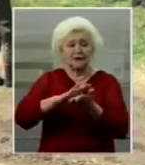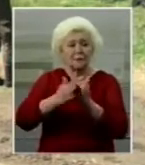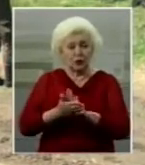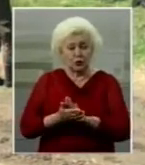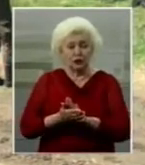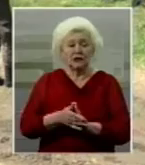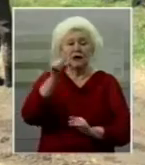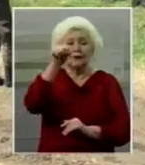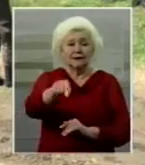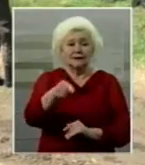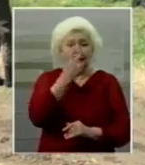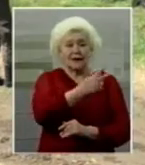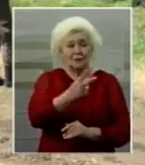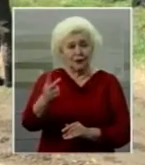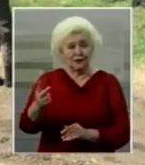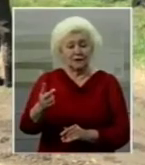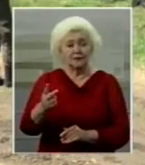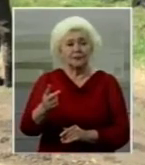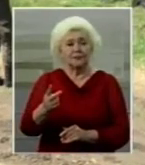Тому цей вид